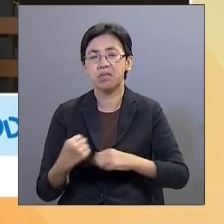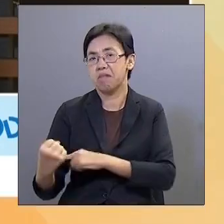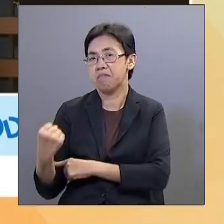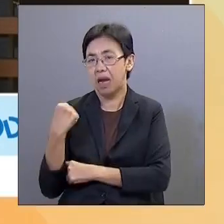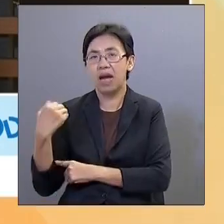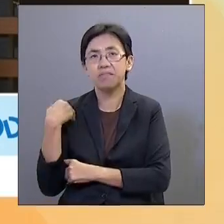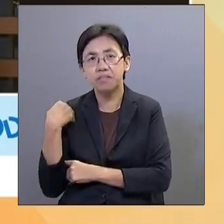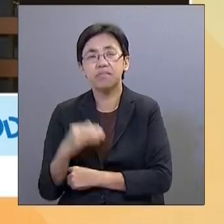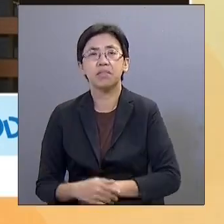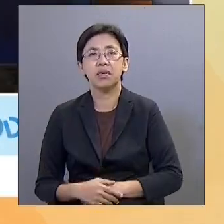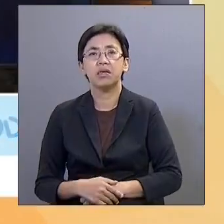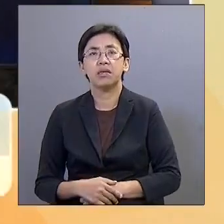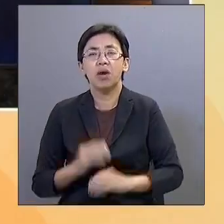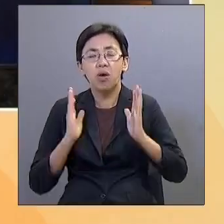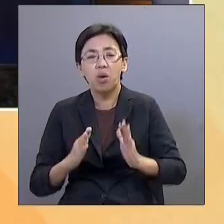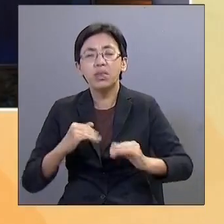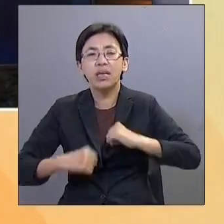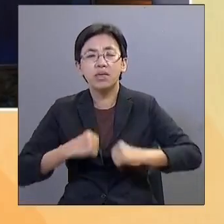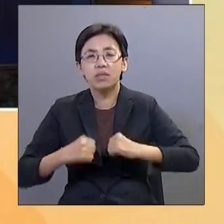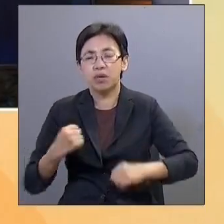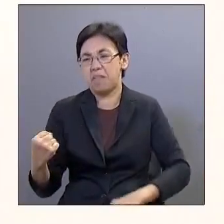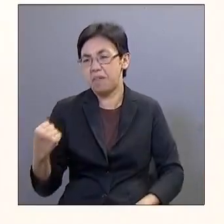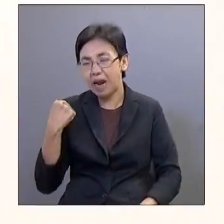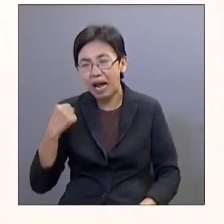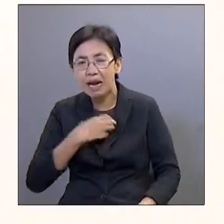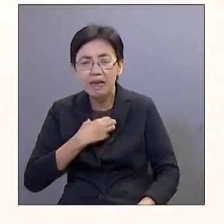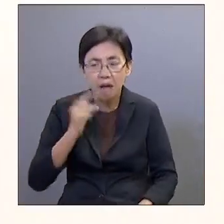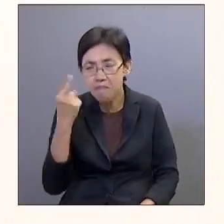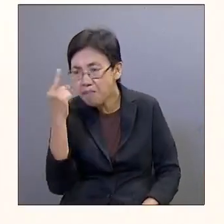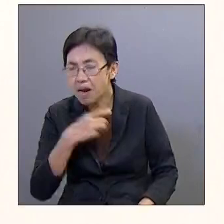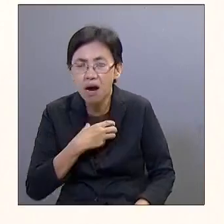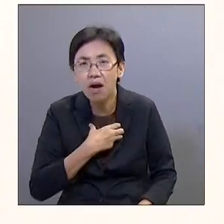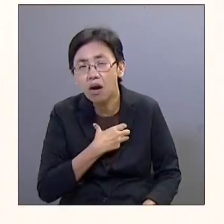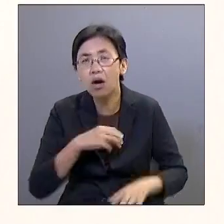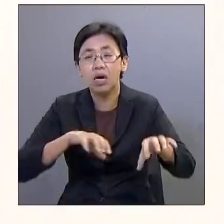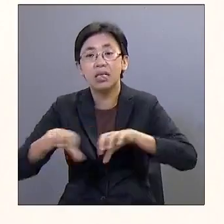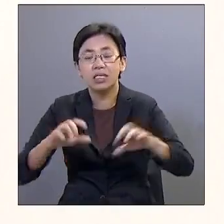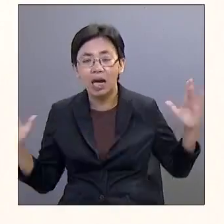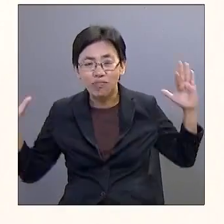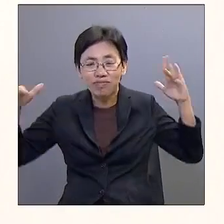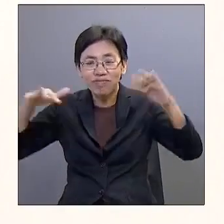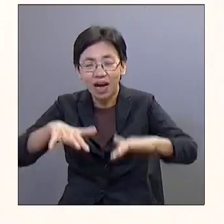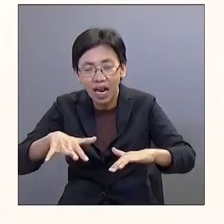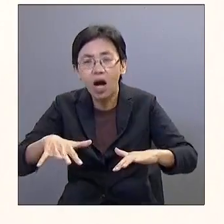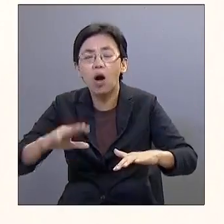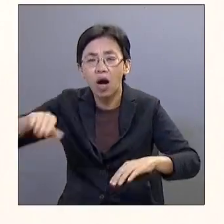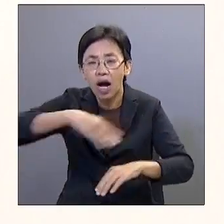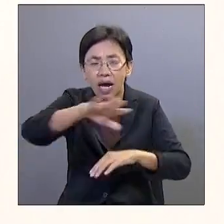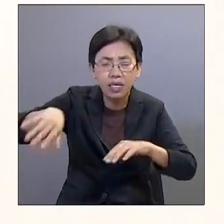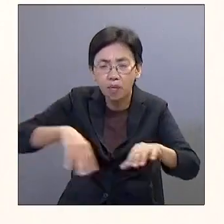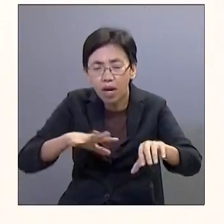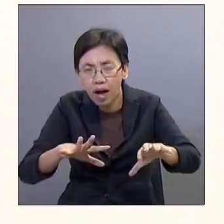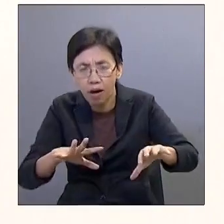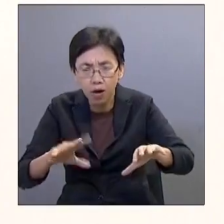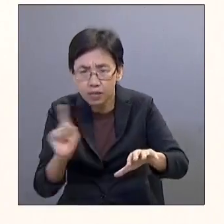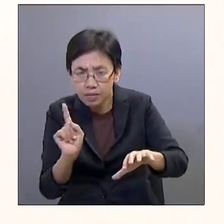เขาล้นหมายถึงว่าพลังมันล้นแล้วมีการเขาเรียกว่าการจัดเวทีแบบนี้มันเป็นเหมือนการจัดแจงพลังของเขาเขาจะได้ใช้ออก